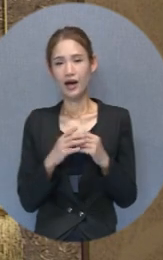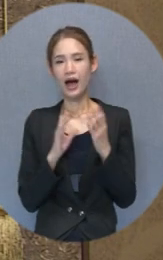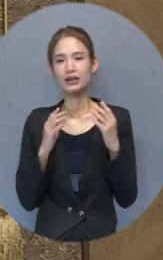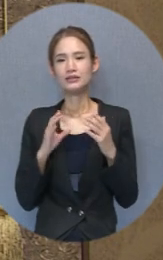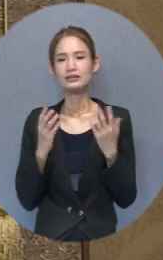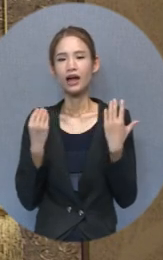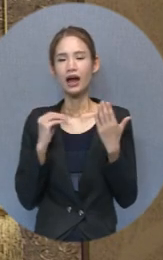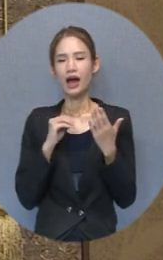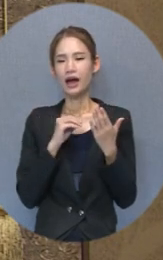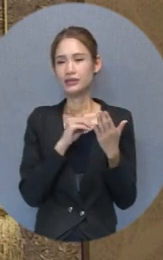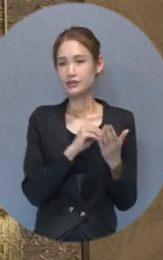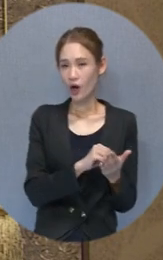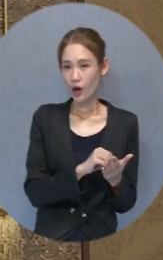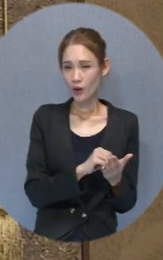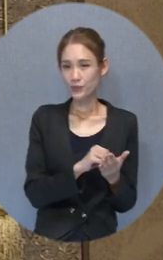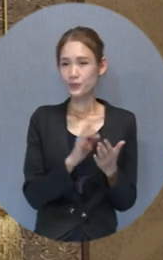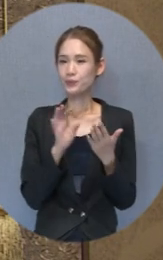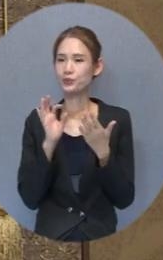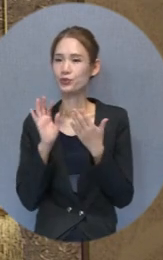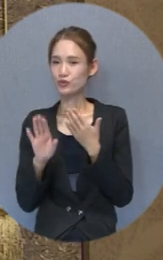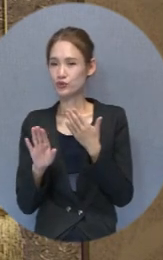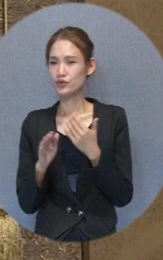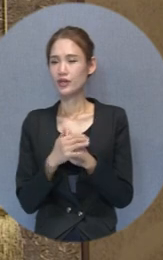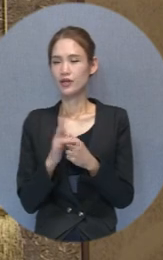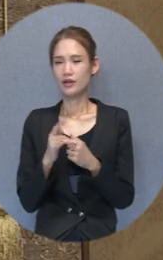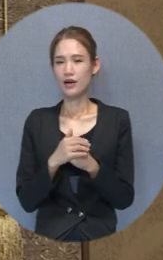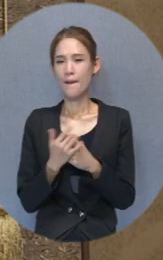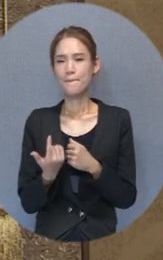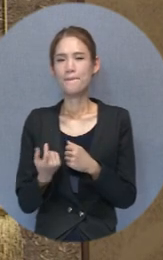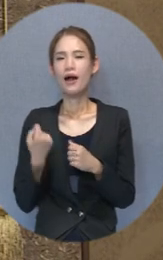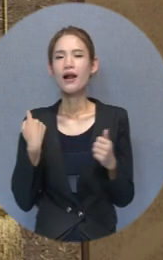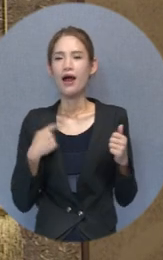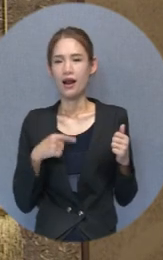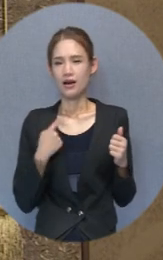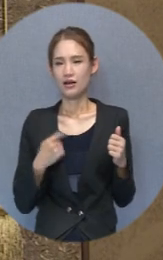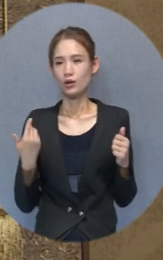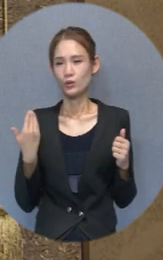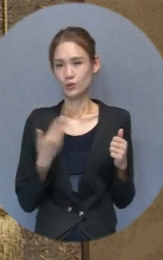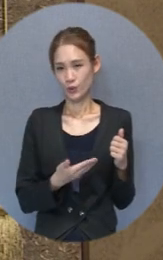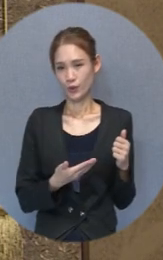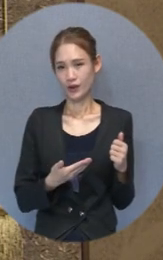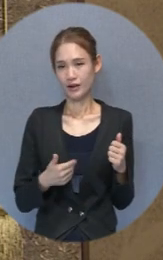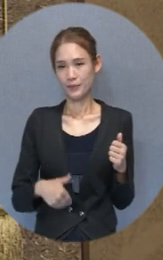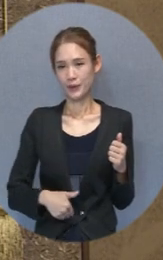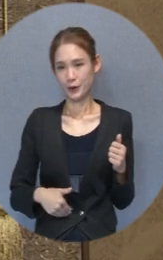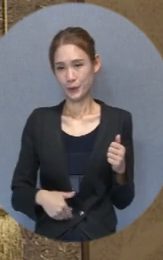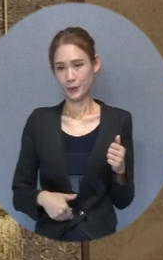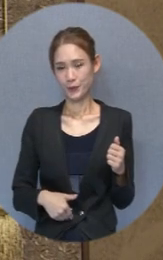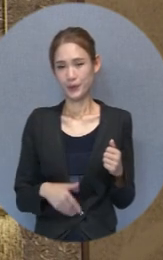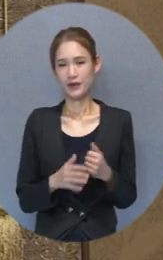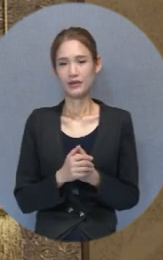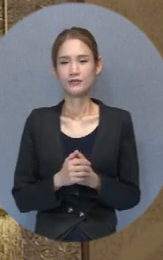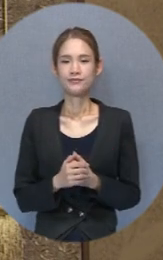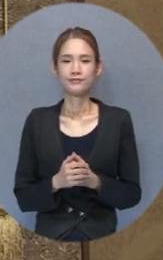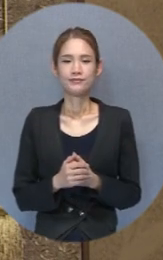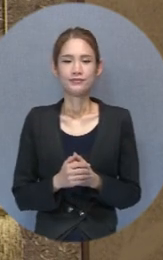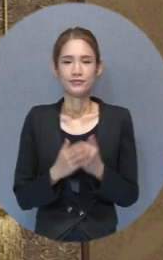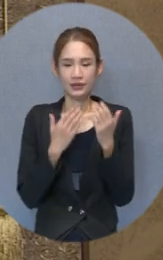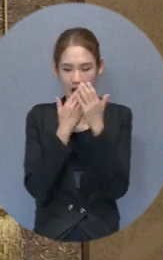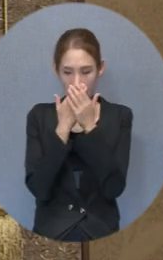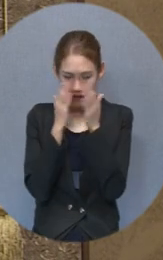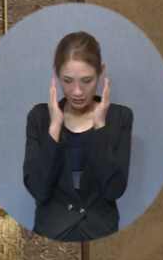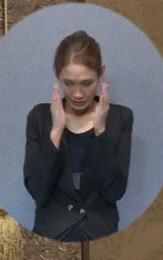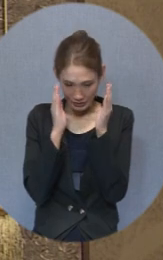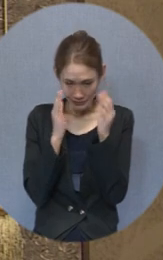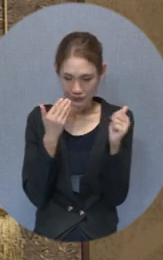네. 선생님들은 빨리 이 아이들을 점자를 가르쳐야 되는 거예요. 목표가 점자를 가르치는 이제 해야 돼. 학습을 시켜야